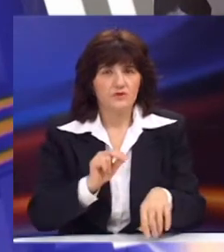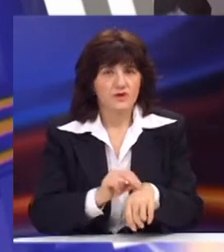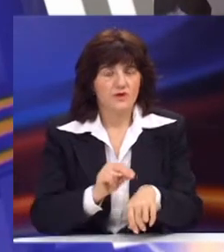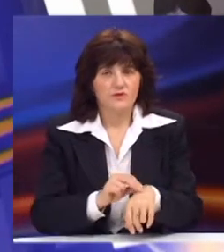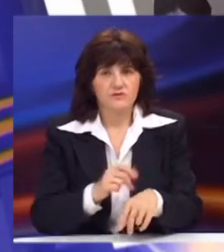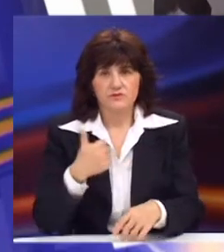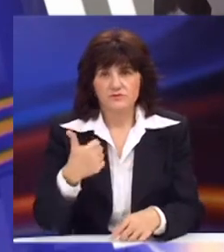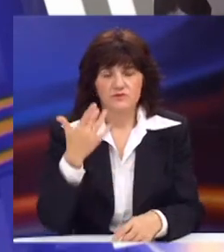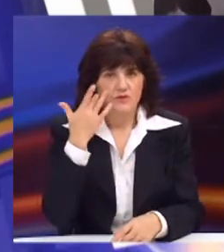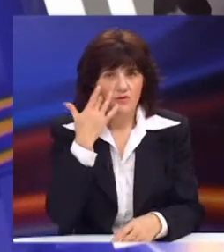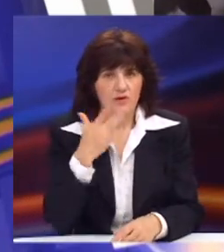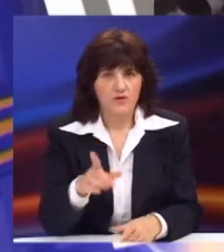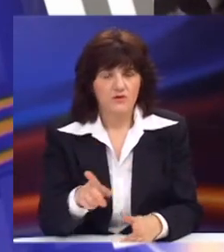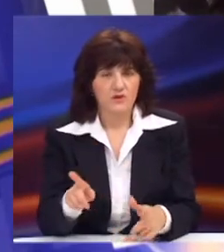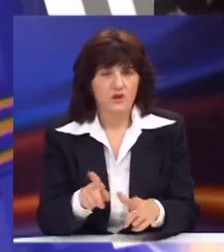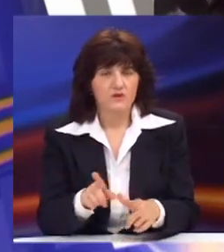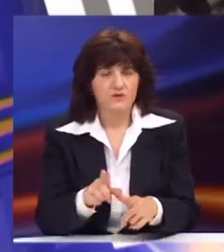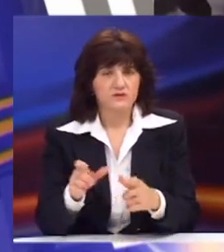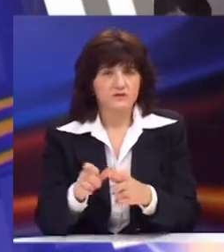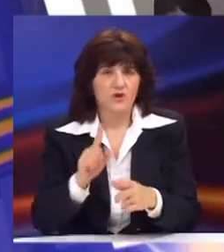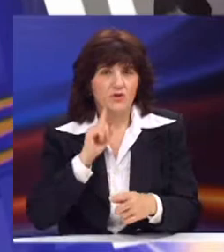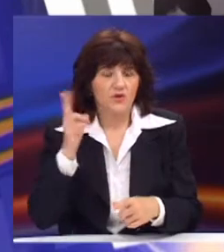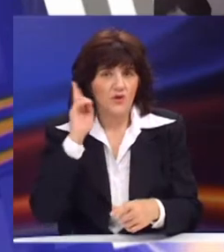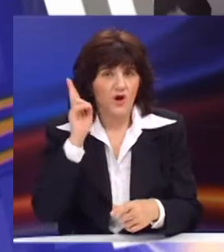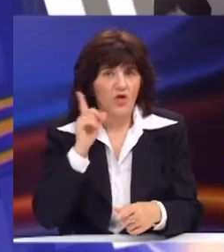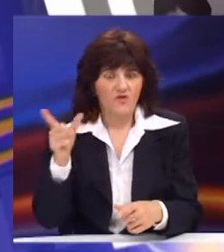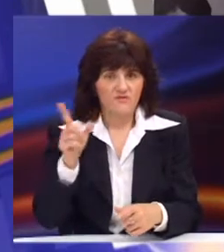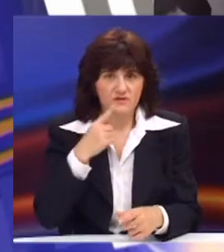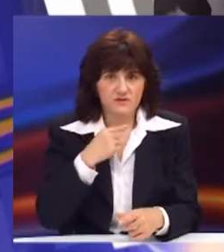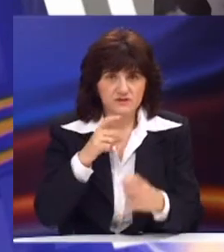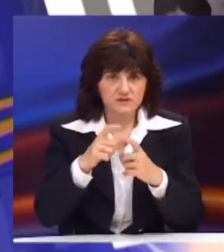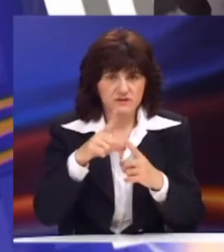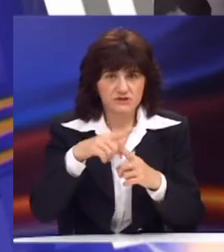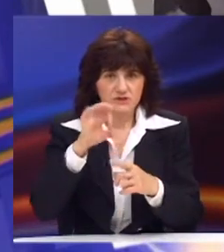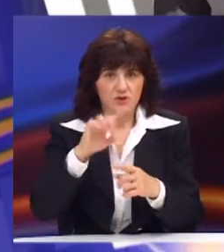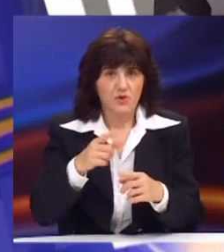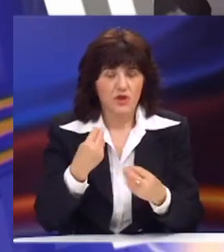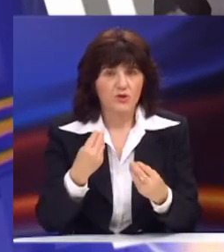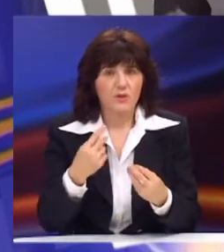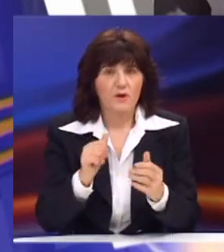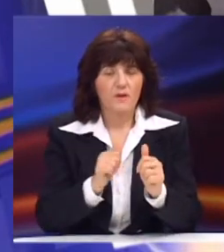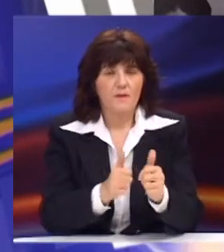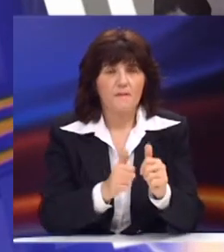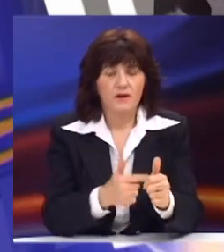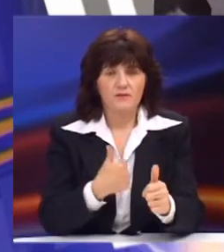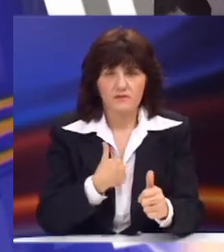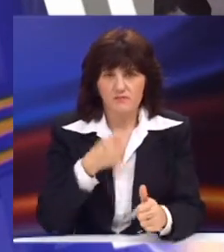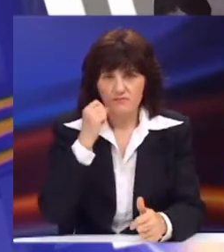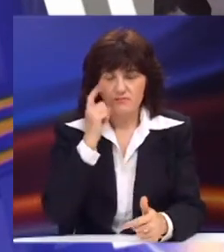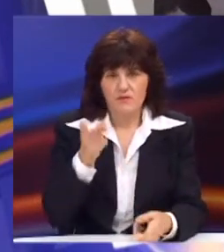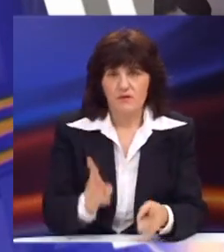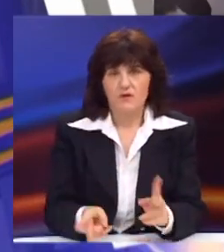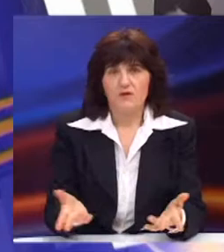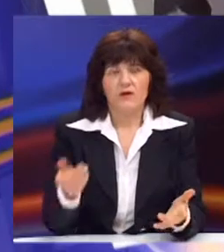da je meni bilo nevjerovatno kako se dečko snalazi, kao i Stojan koji ne čuje, a tako dobro prati sve. I onda sam na